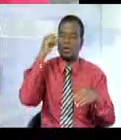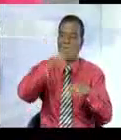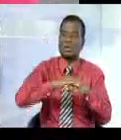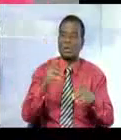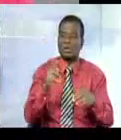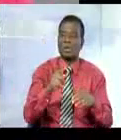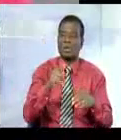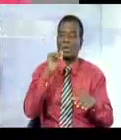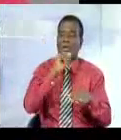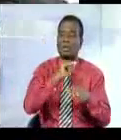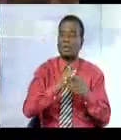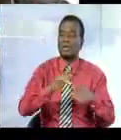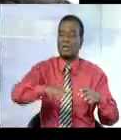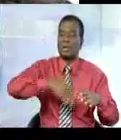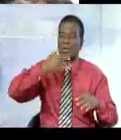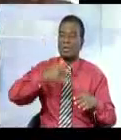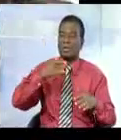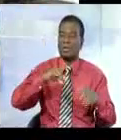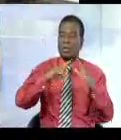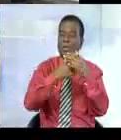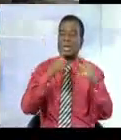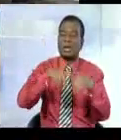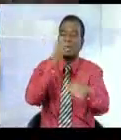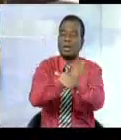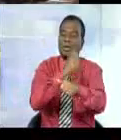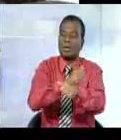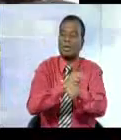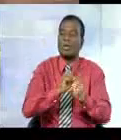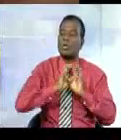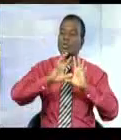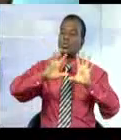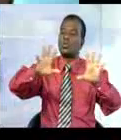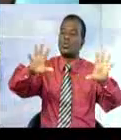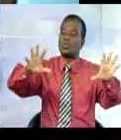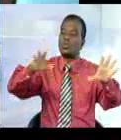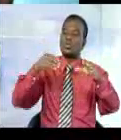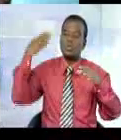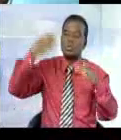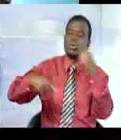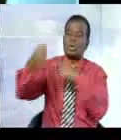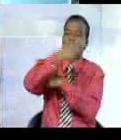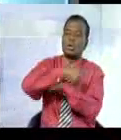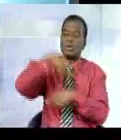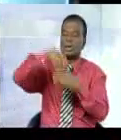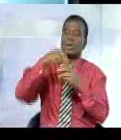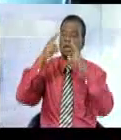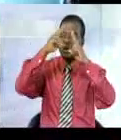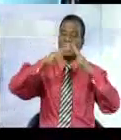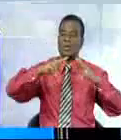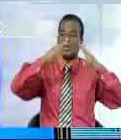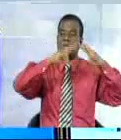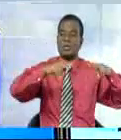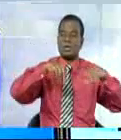Cette série de sensibilisation entamée à Abidjan s'étendra dans les prochains jours aux villes de l'intérieur du